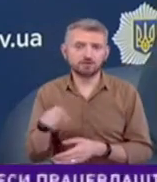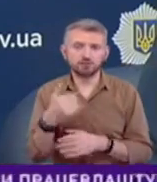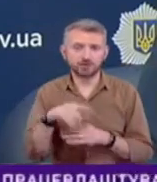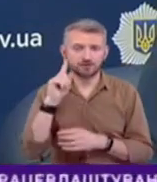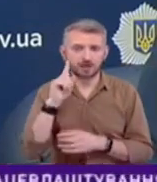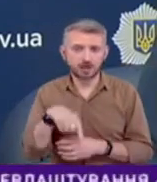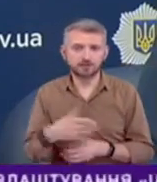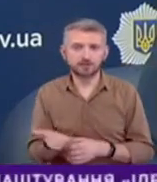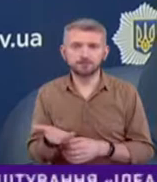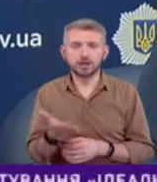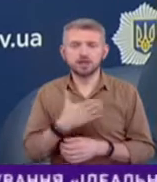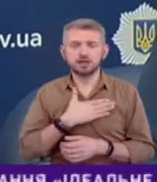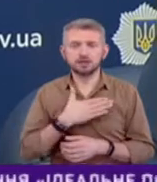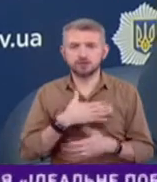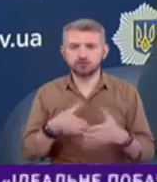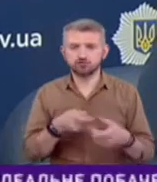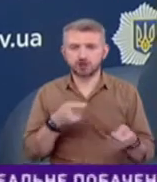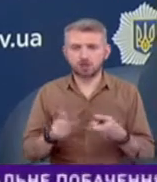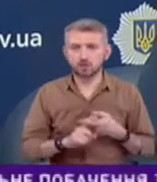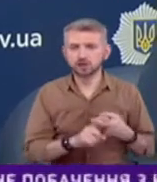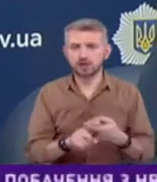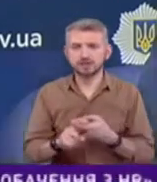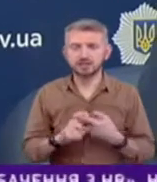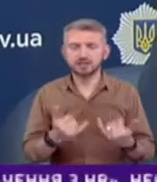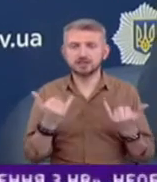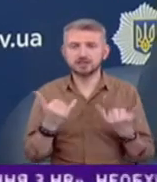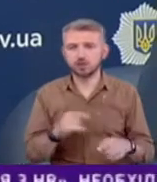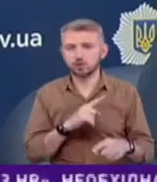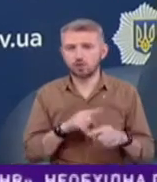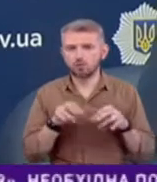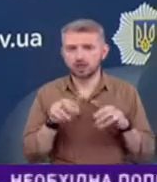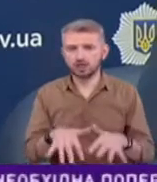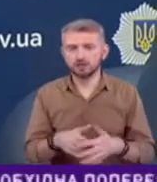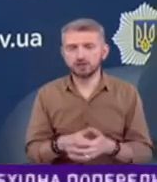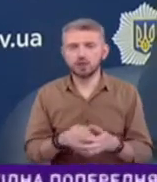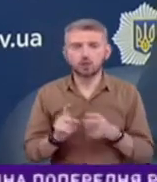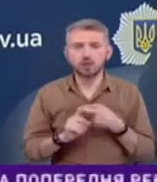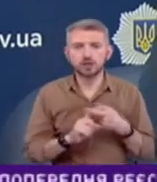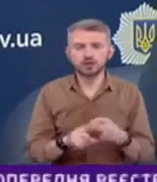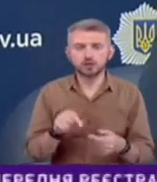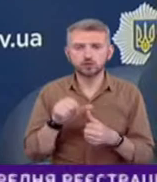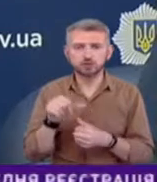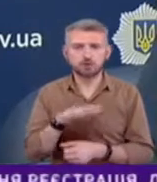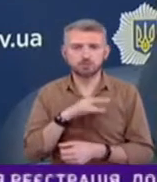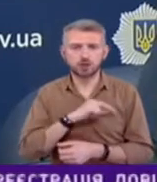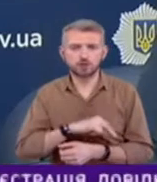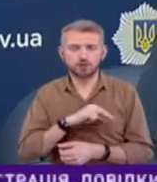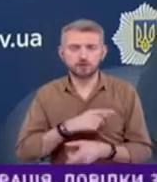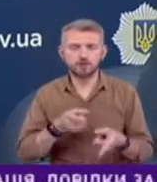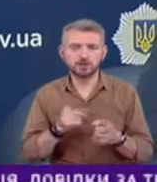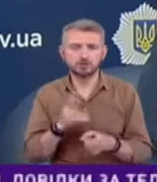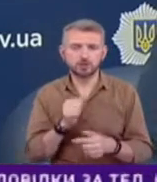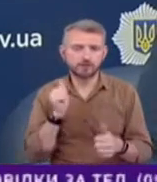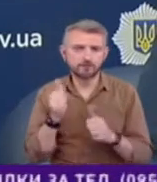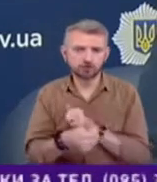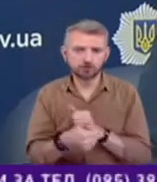знаєте, наш штаб координаційний, зараз оперативний, координаційний, зокрема, працював дійсно на